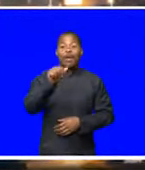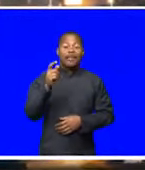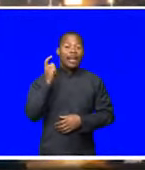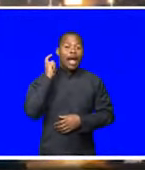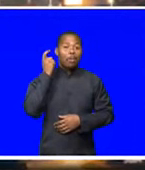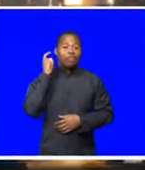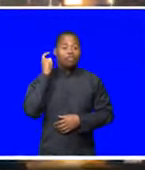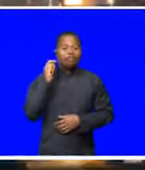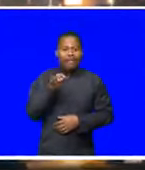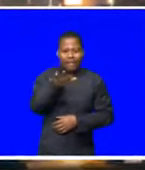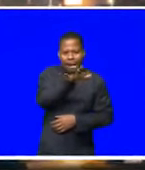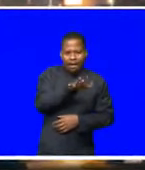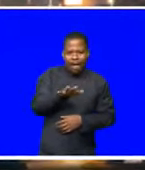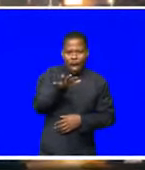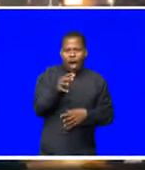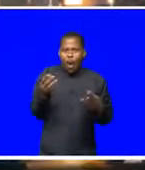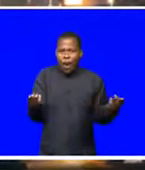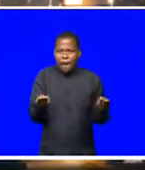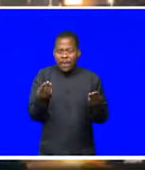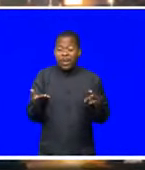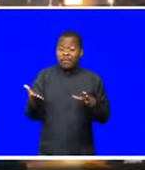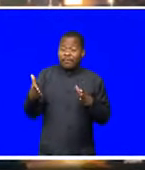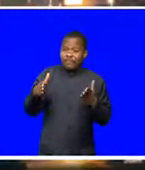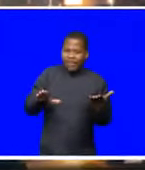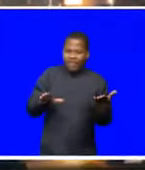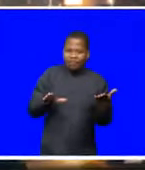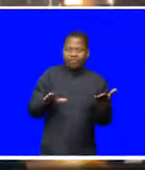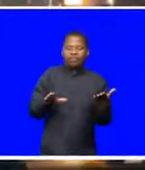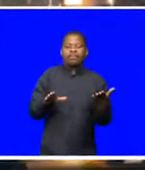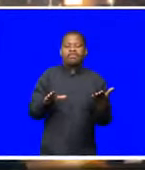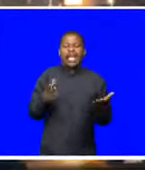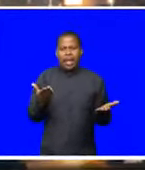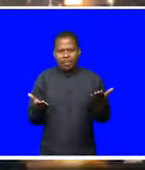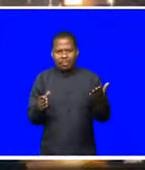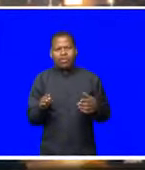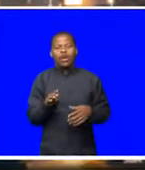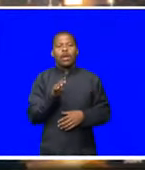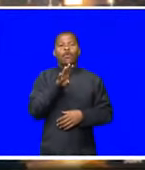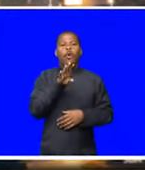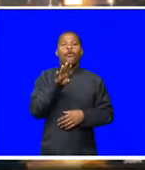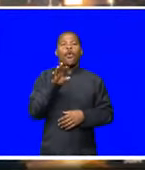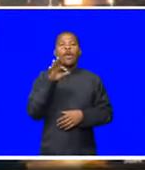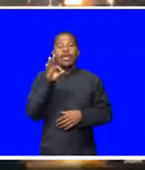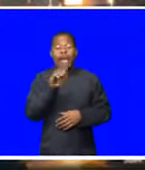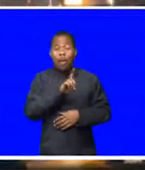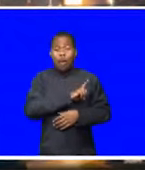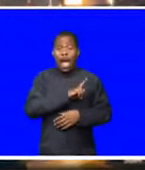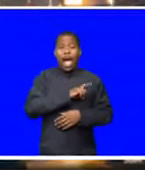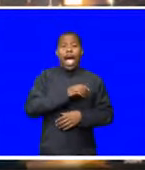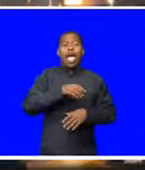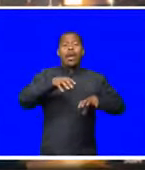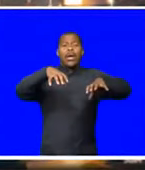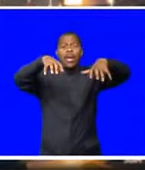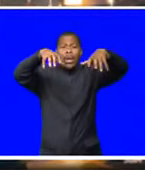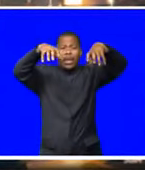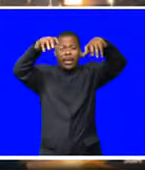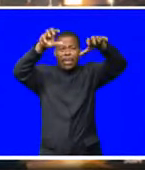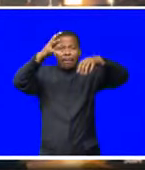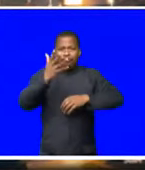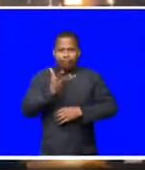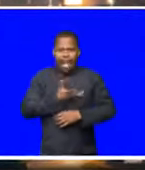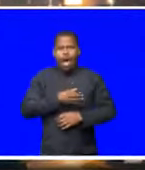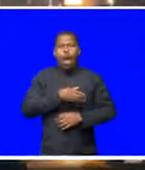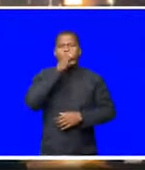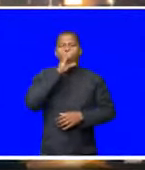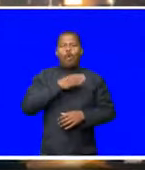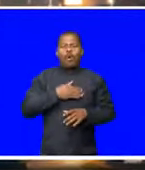even laseNingizimu Afrika edolobheni laseThekwini kulandzela-ke timvula letinemandla letihlaselekele sifunza sakwaZulu Natal sibalinganiselwa-ke emakhulwini